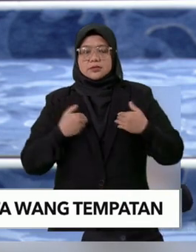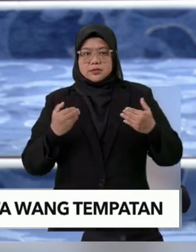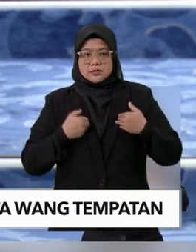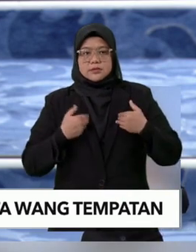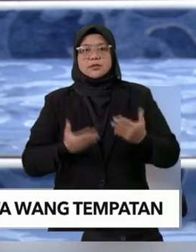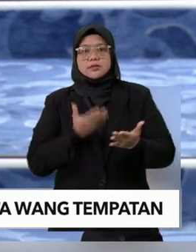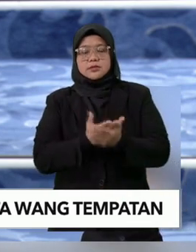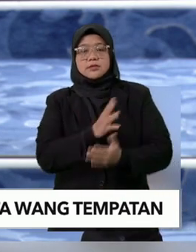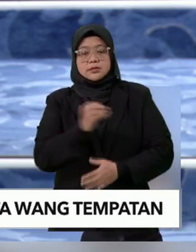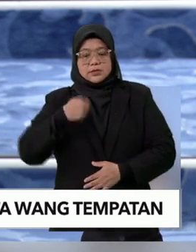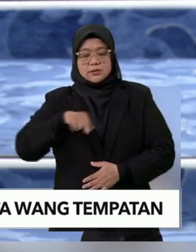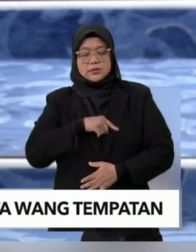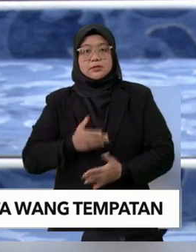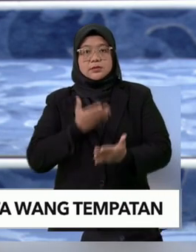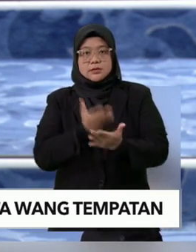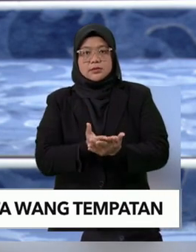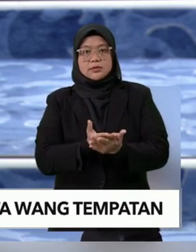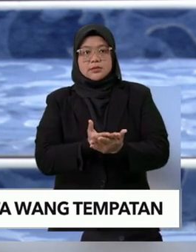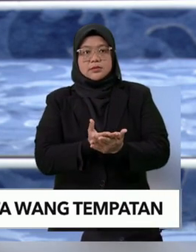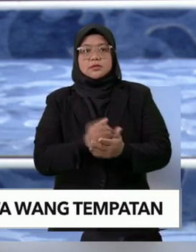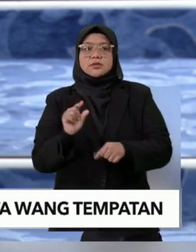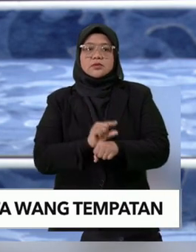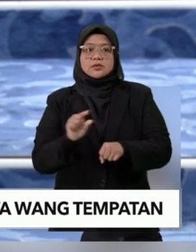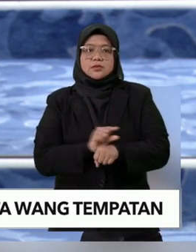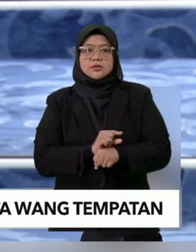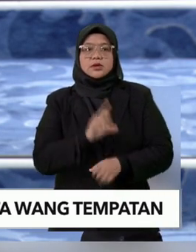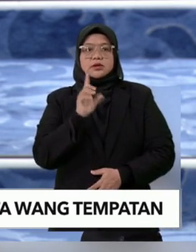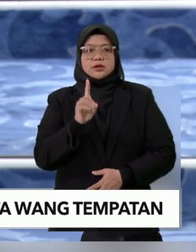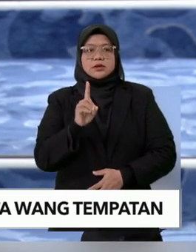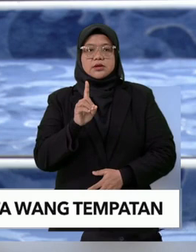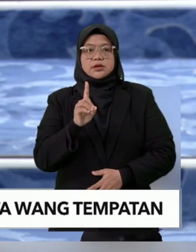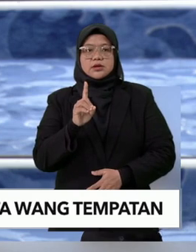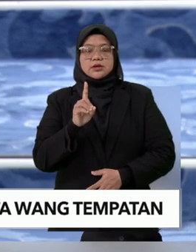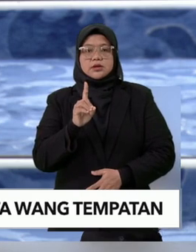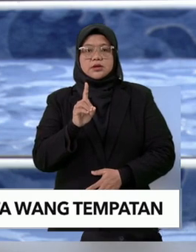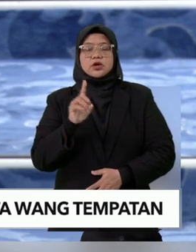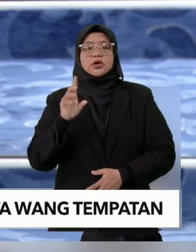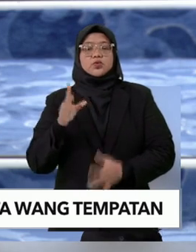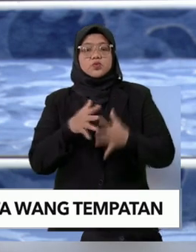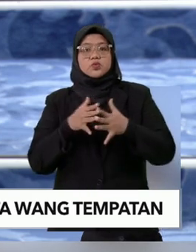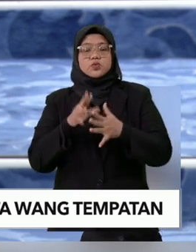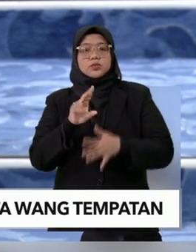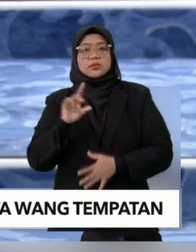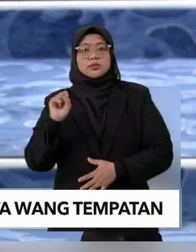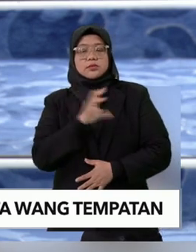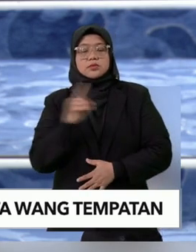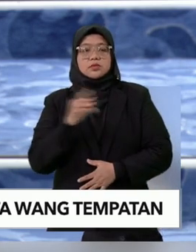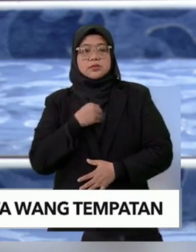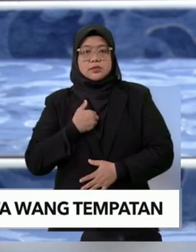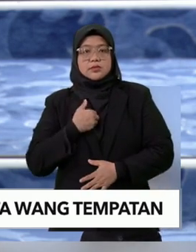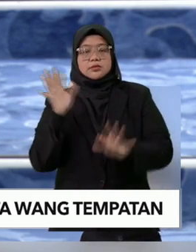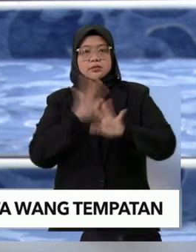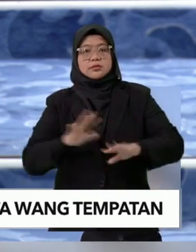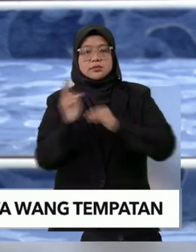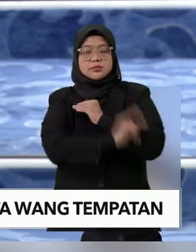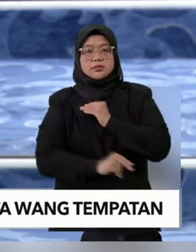cadang sebab itu kita juga cadang yang kita gunakan istilah dedolarization kerana negara-negara ASEAN